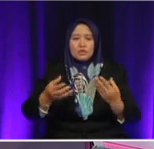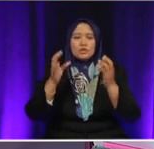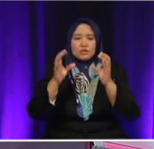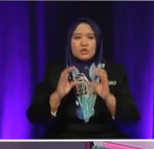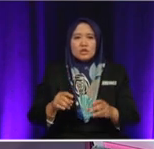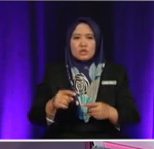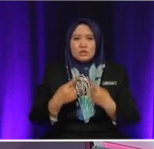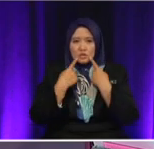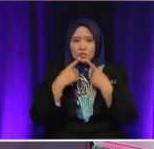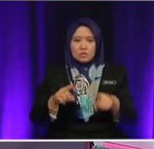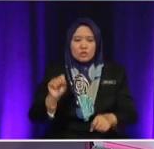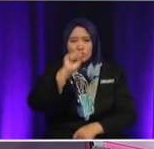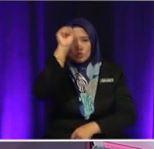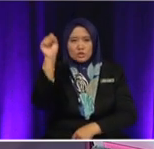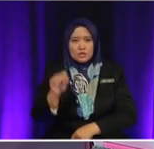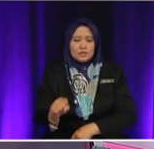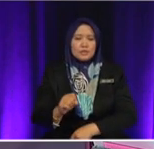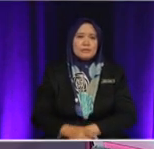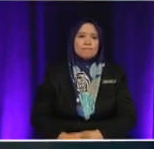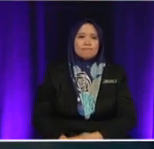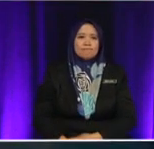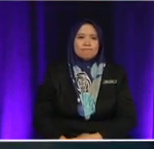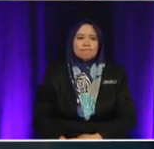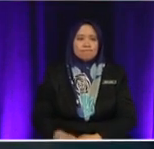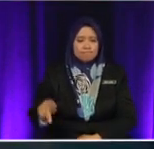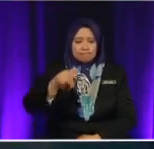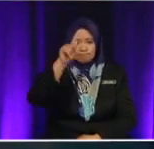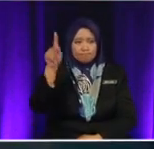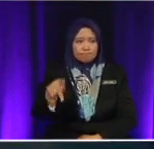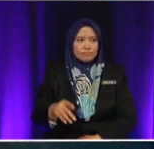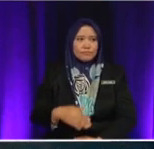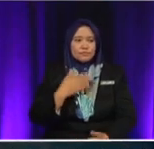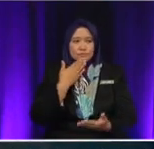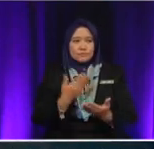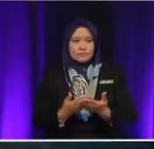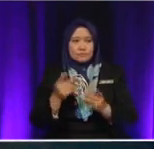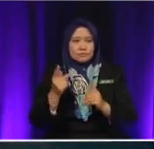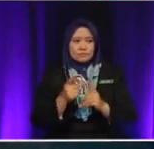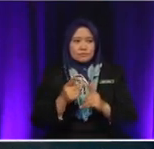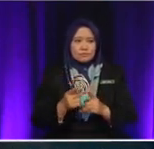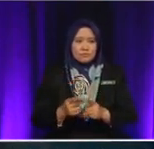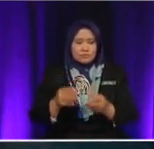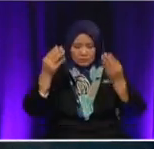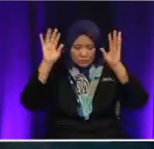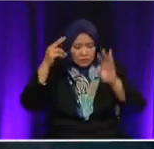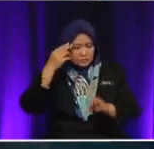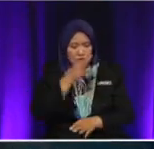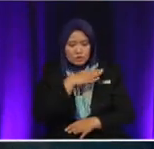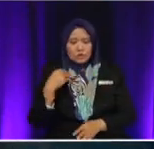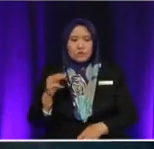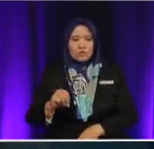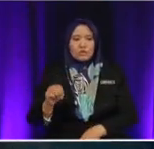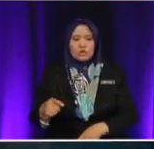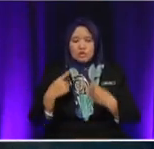soalan peperiksaan. Baik, terima kasih Cikgu Hafiz dan terima kasih juga kepada murid-murid kerana menjawab soalan dengan baik. Itulah